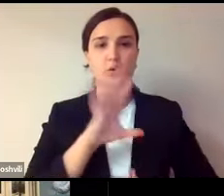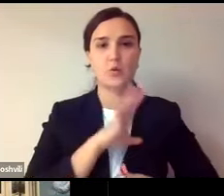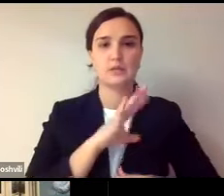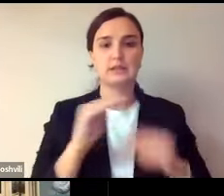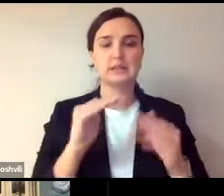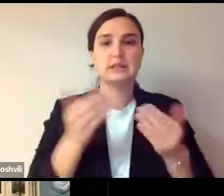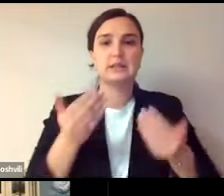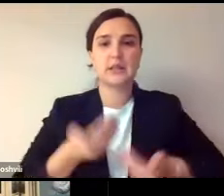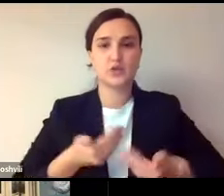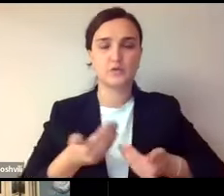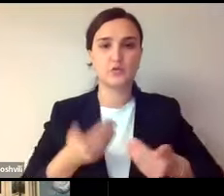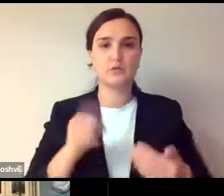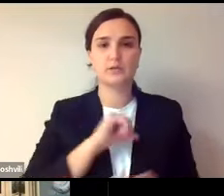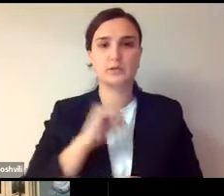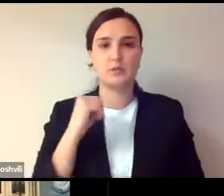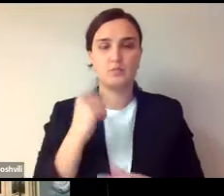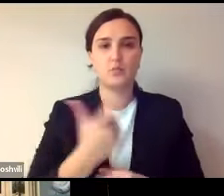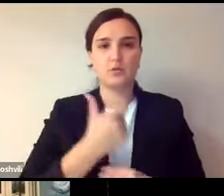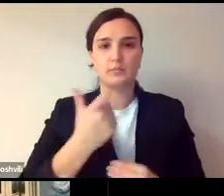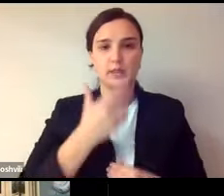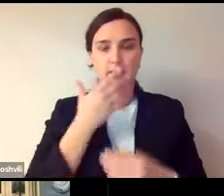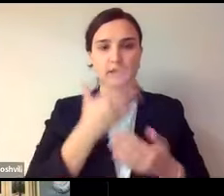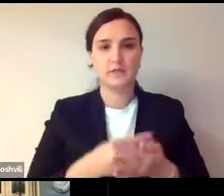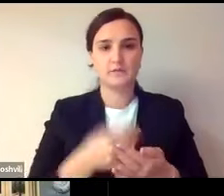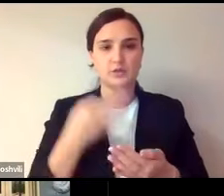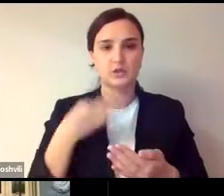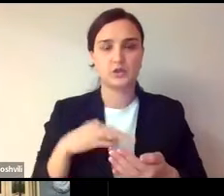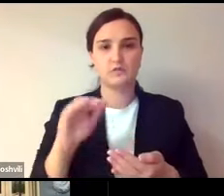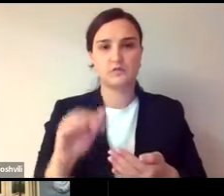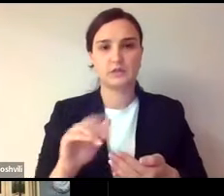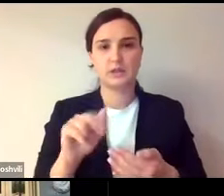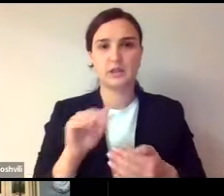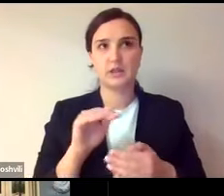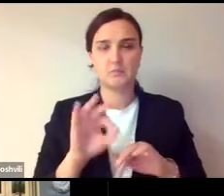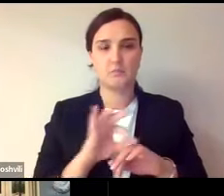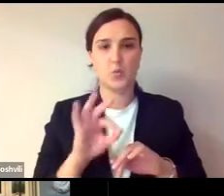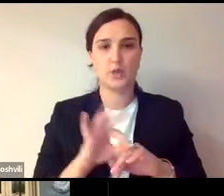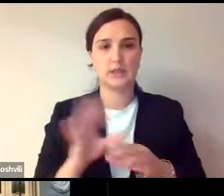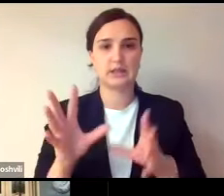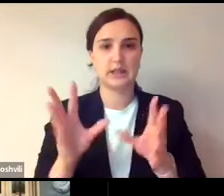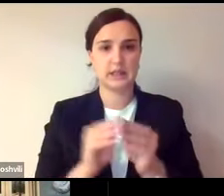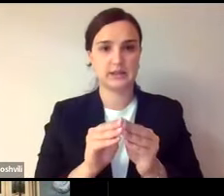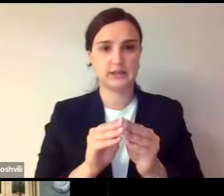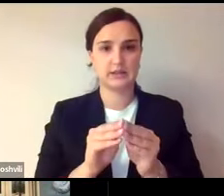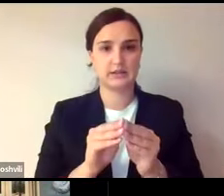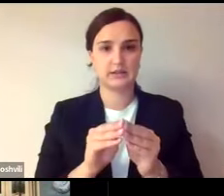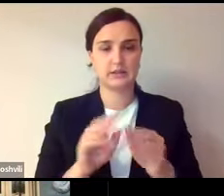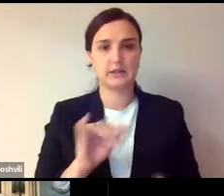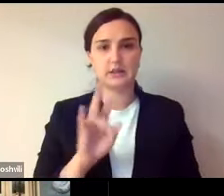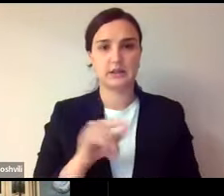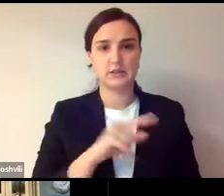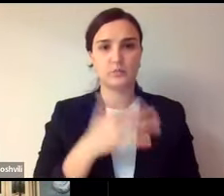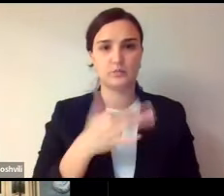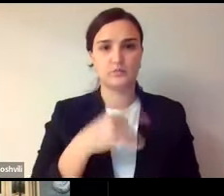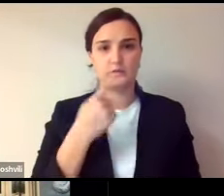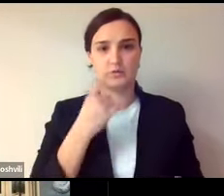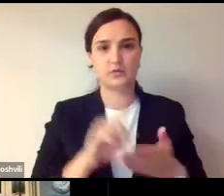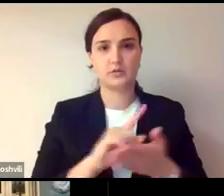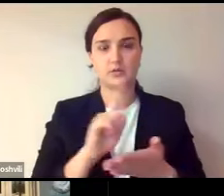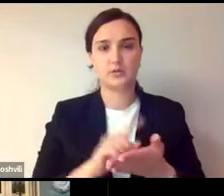საცხოვრისი, იცხოვროს დამოუკიდებლად თავის შვილთან და მეუღლესთან ერთად. და ანამ უკვე ახსენა და აუცილებლად უნდა